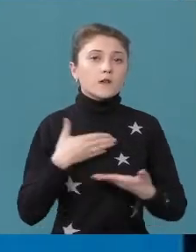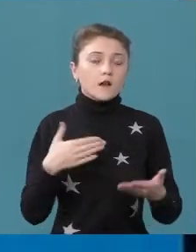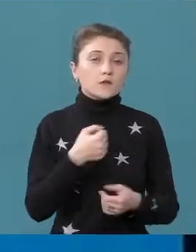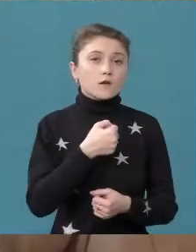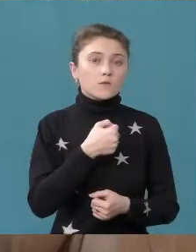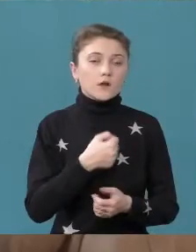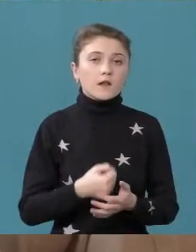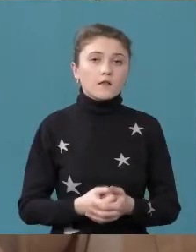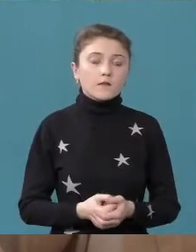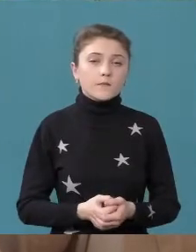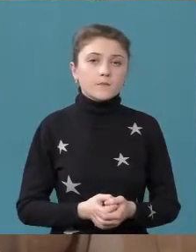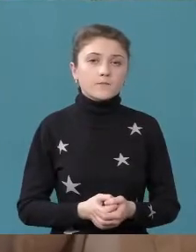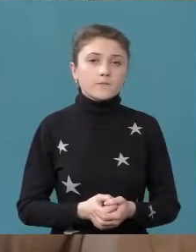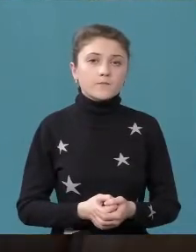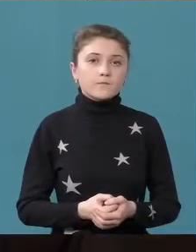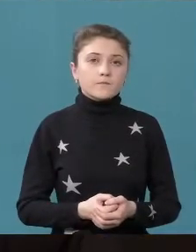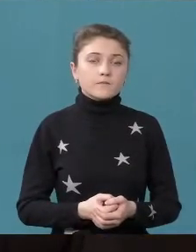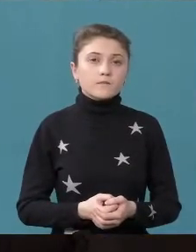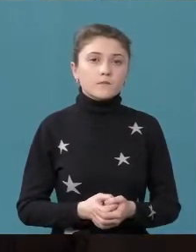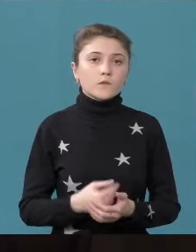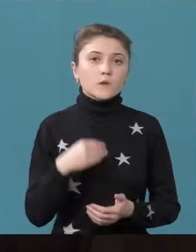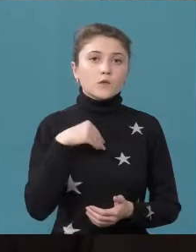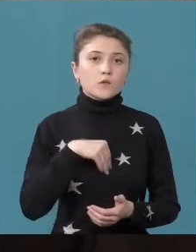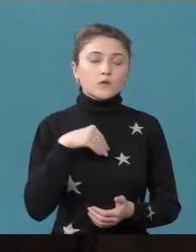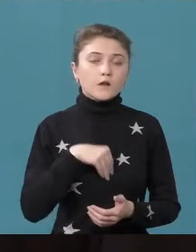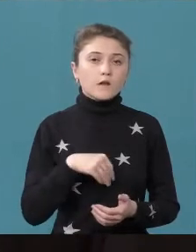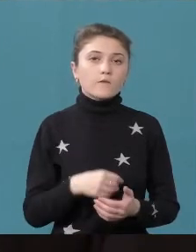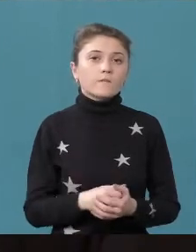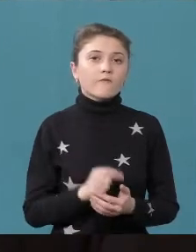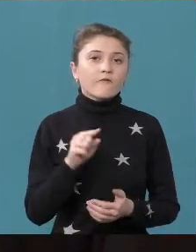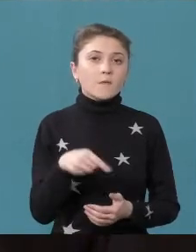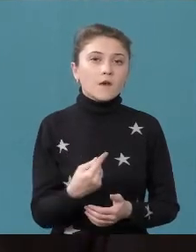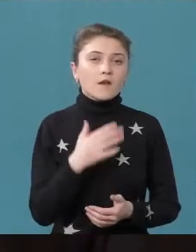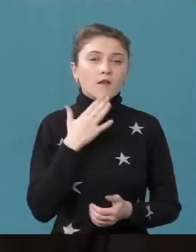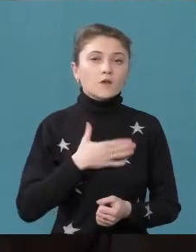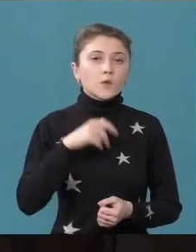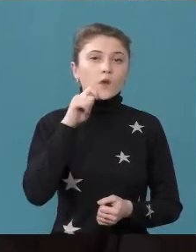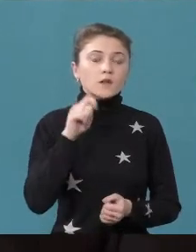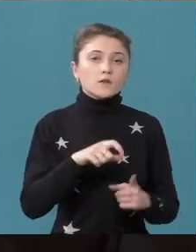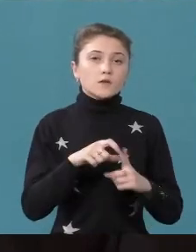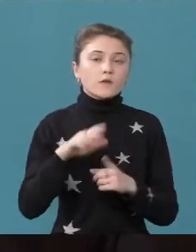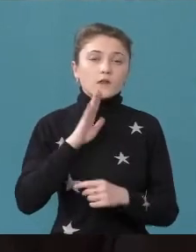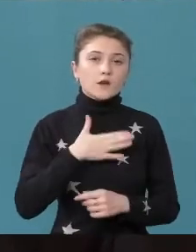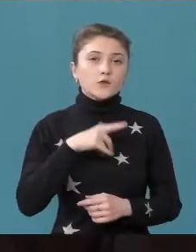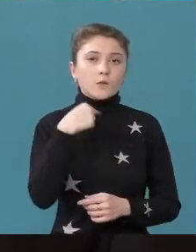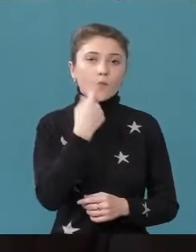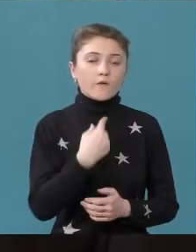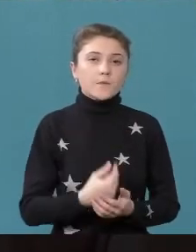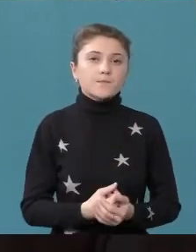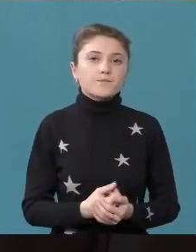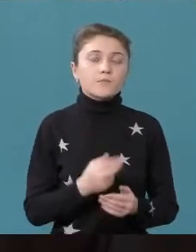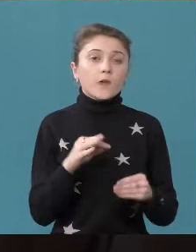Шолдрук. Душа вимагає нашого українського слова, нашої мови, бо надає